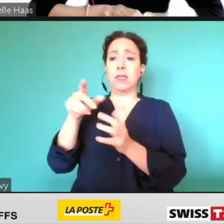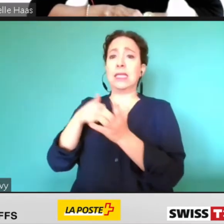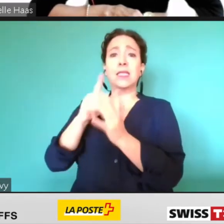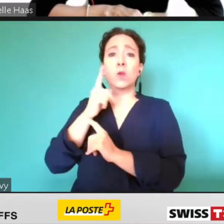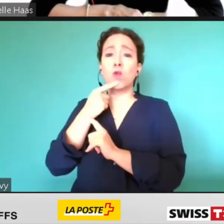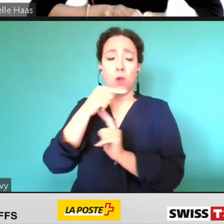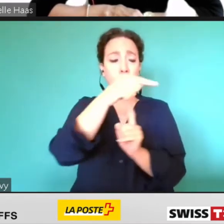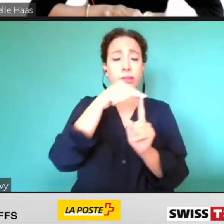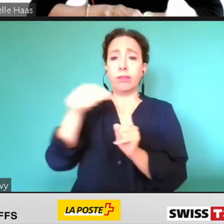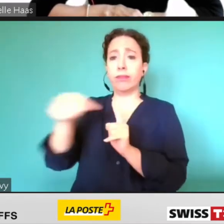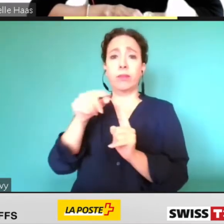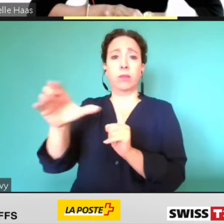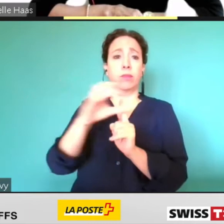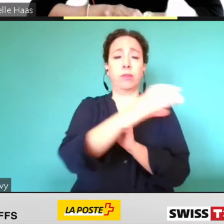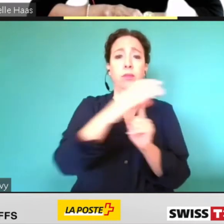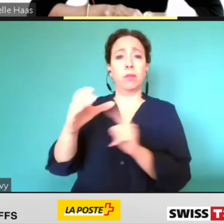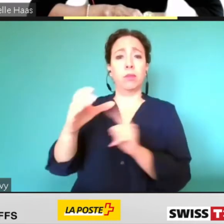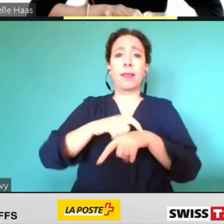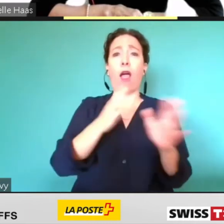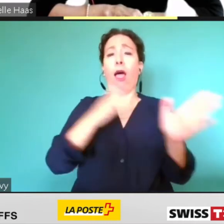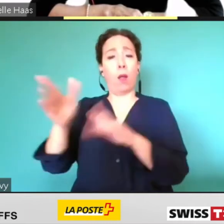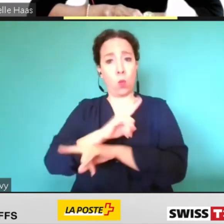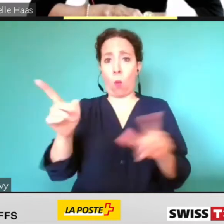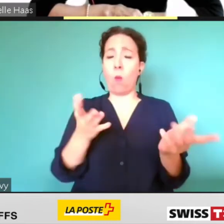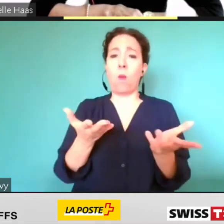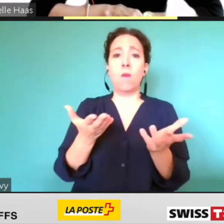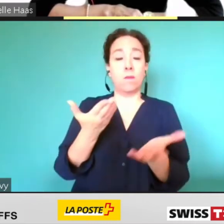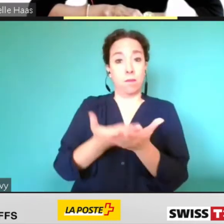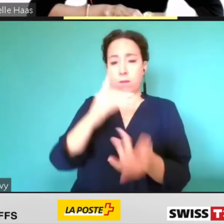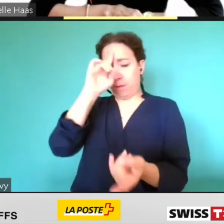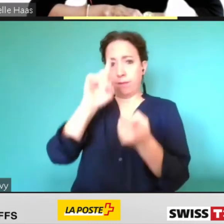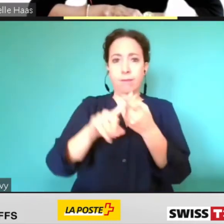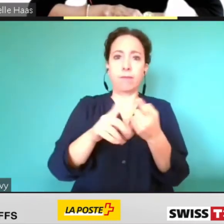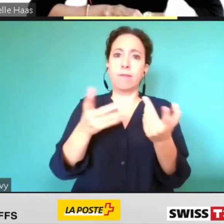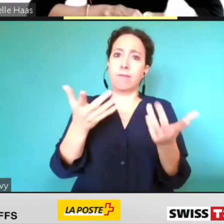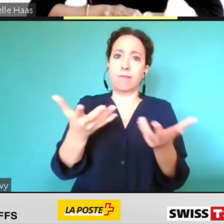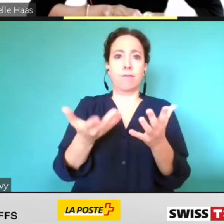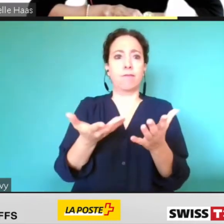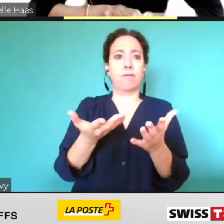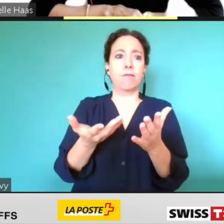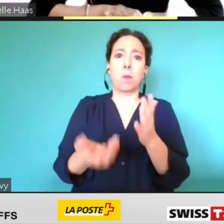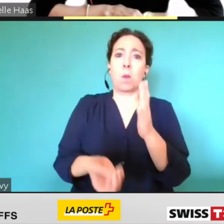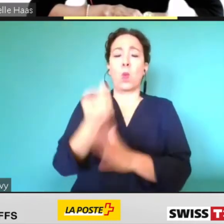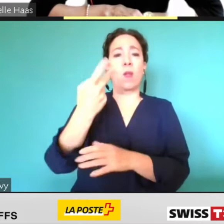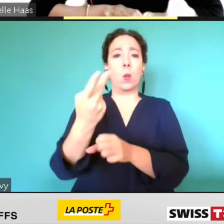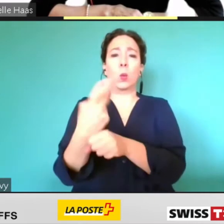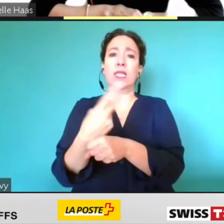donc entrainte de temps. L'objectif est de mettre en service le nouveau outil